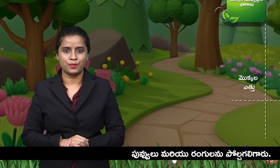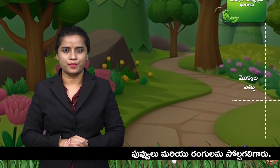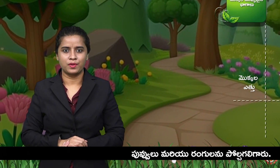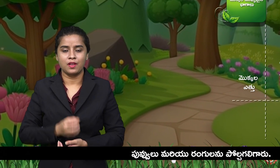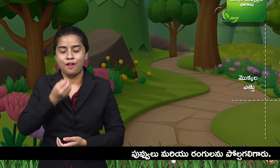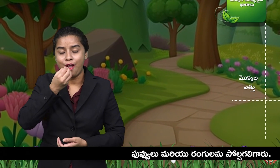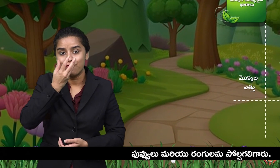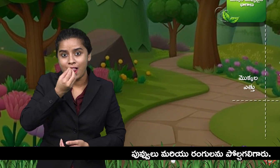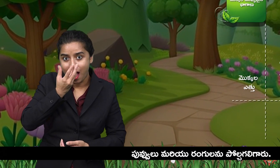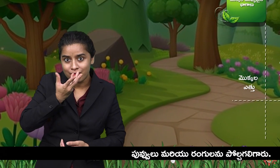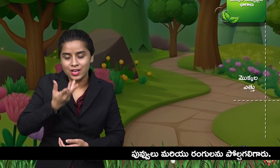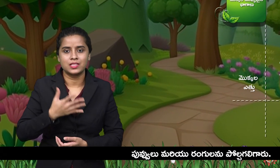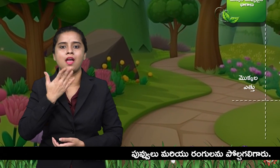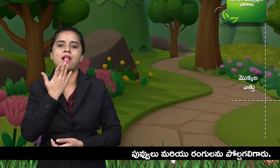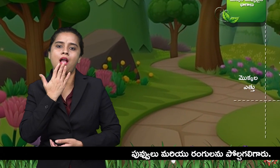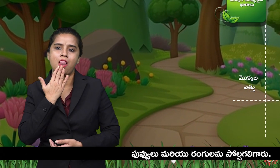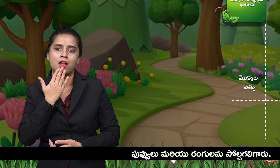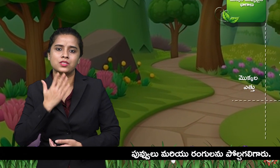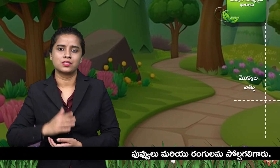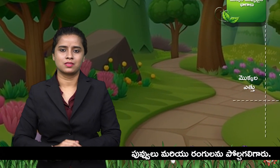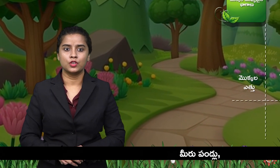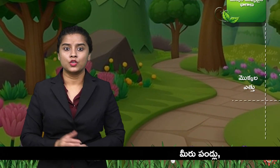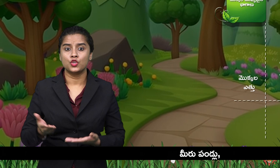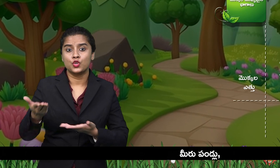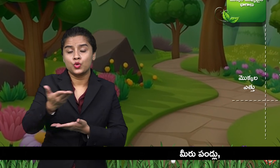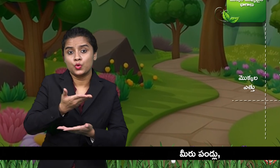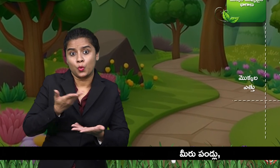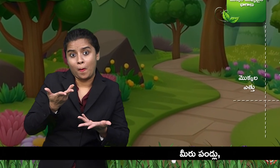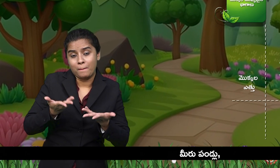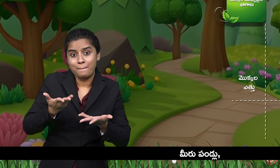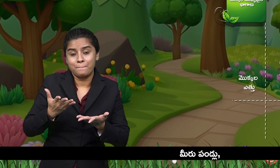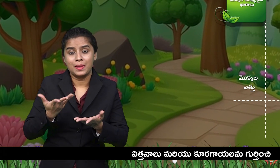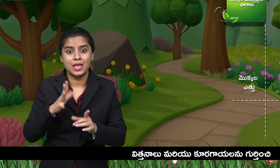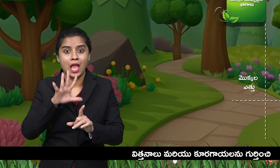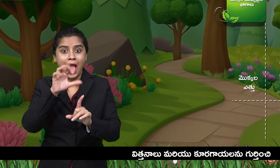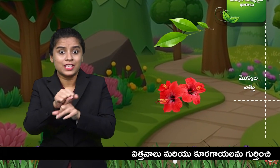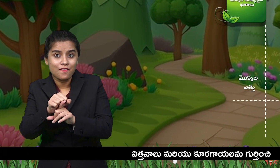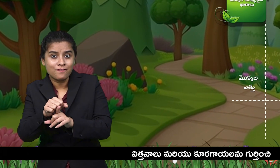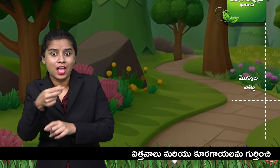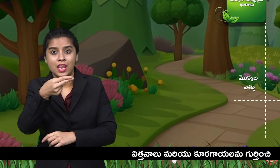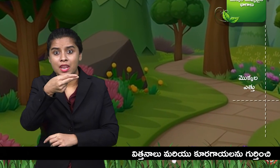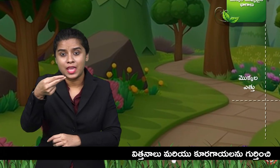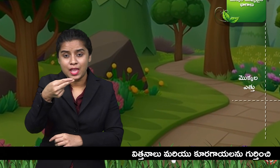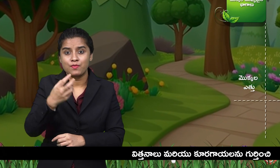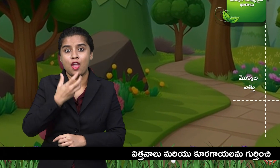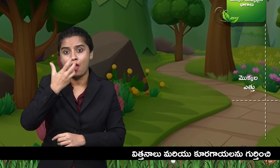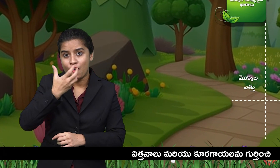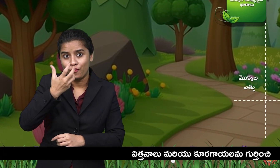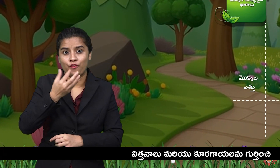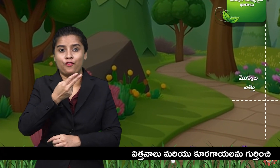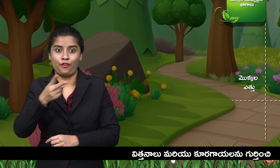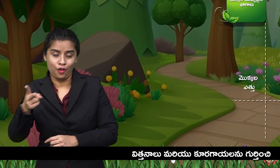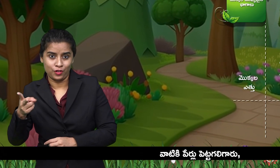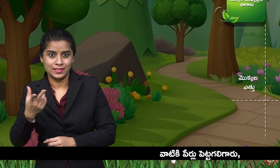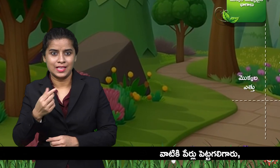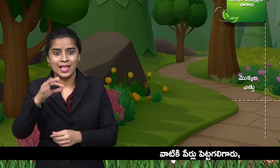పువ్వులు మరియు రంగులని పోల్చగలిగారు. మీరు పండ్లు, విత్తనాలు మరియు కూరగాయలను